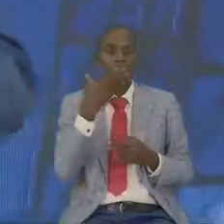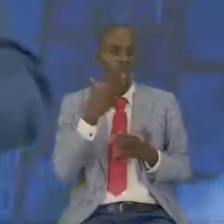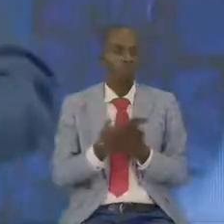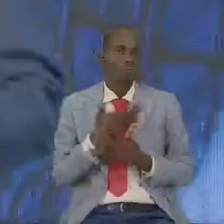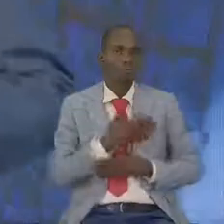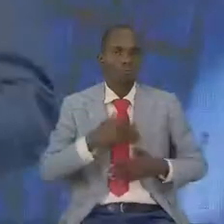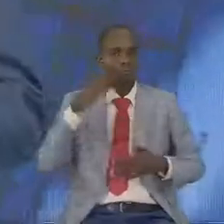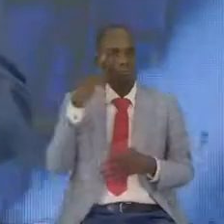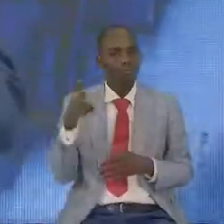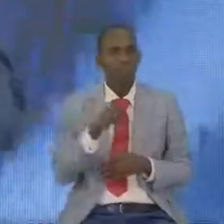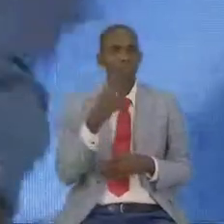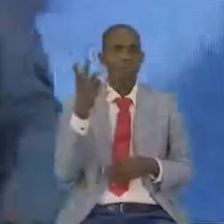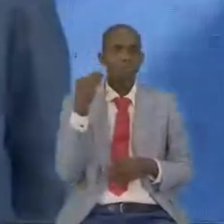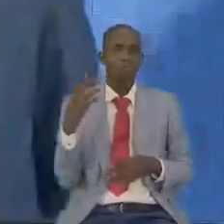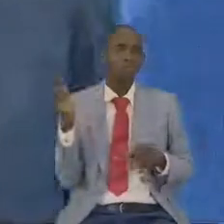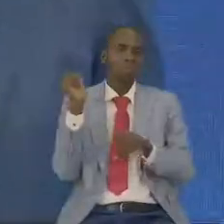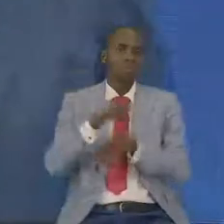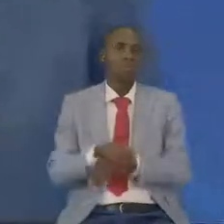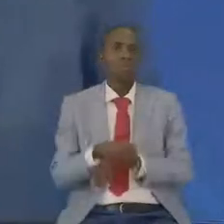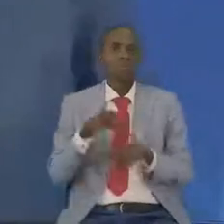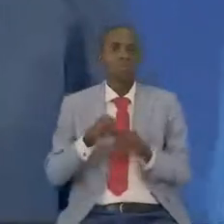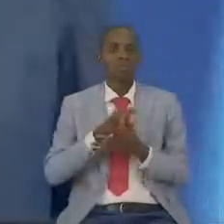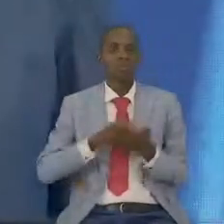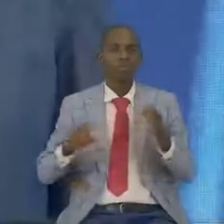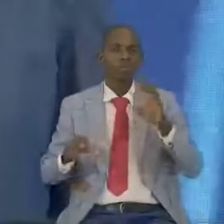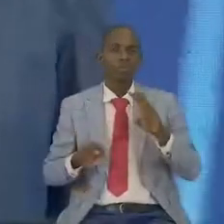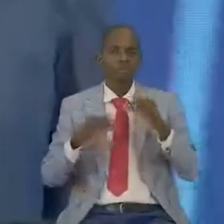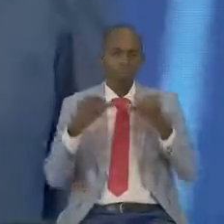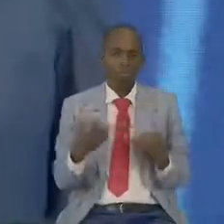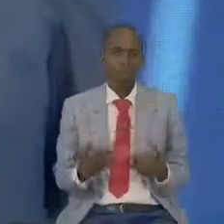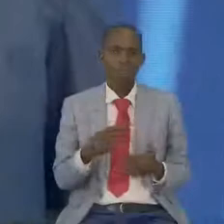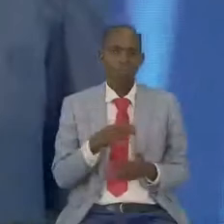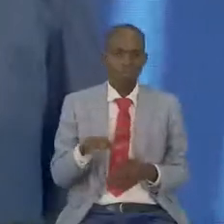Verset 6. Verset 6. Oh, ces choses